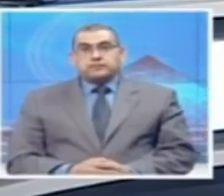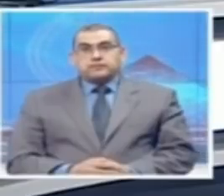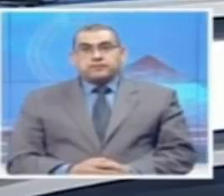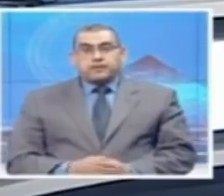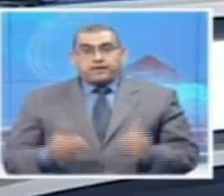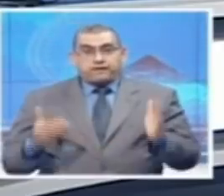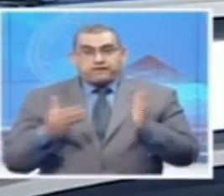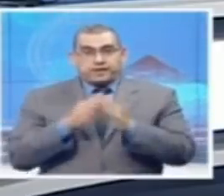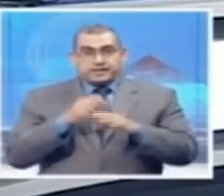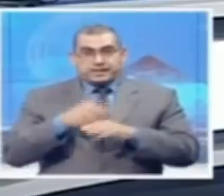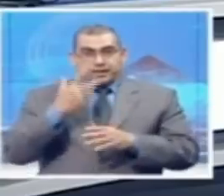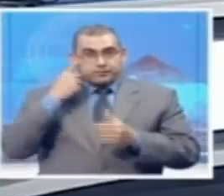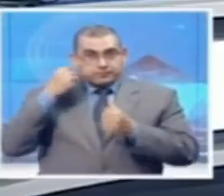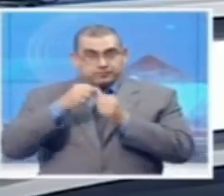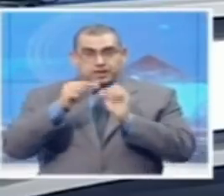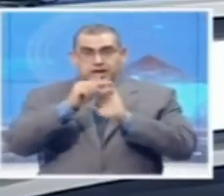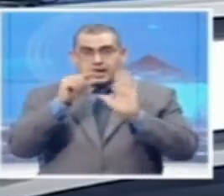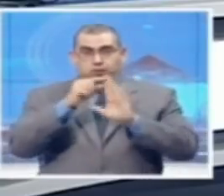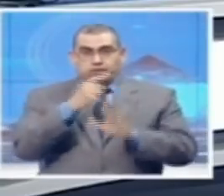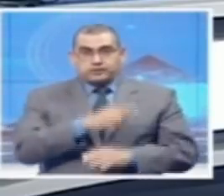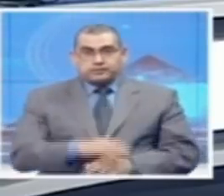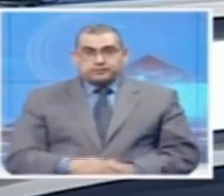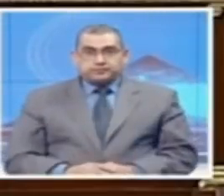نهاية الخامسة، وهذه أبرز العناوين.